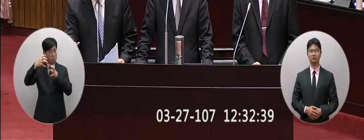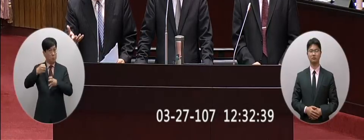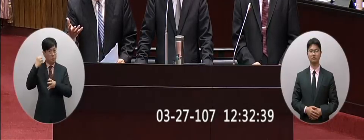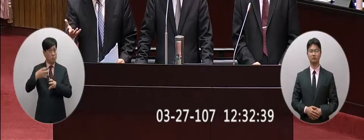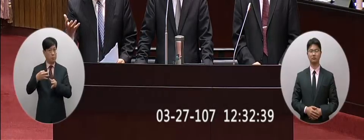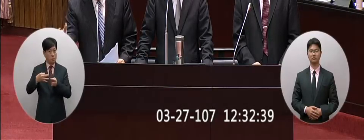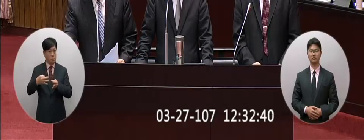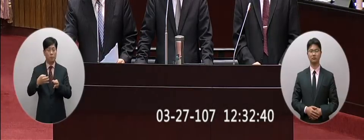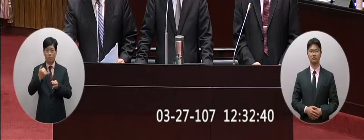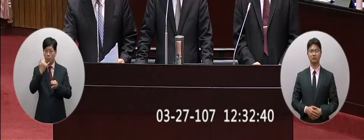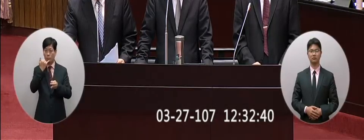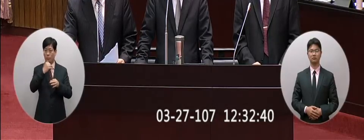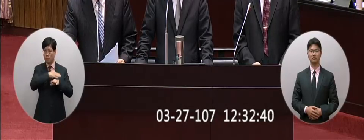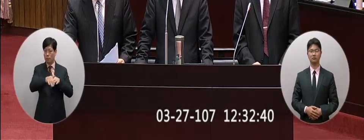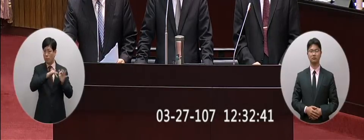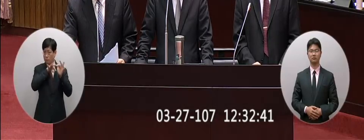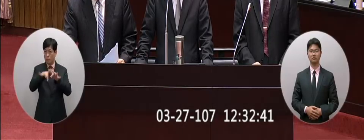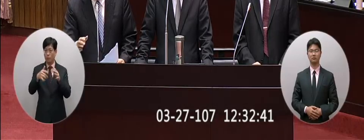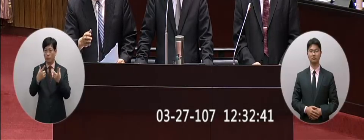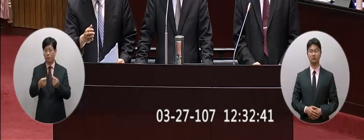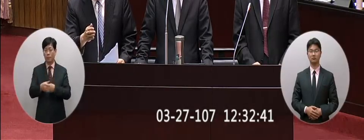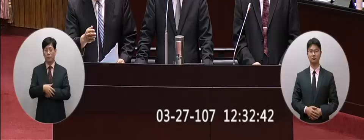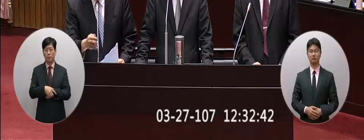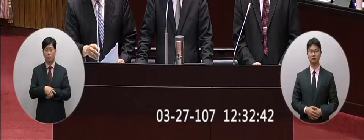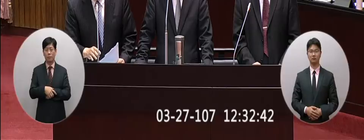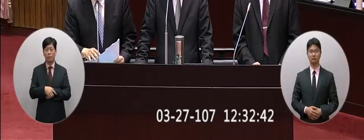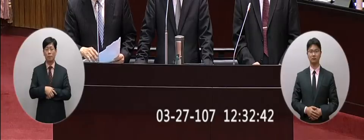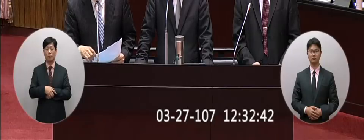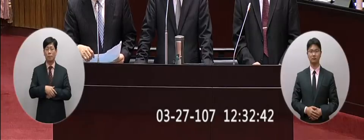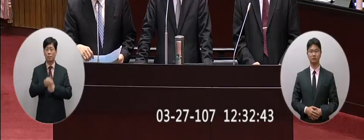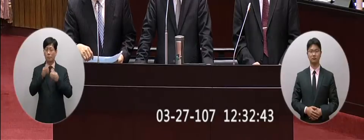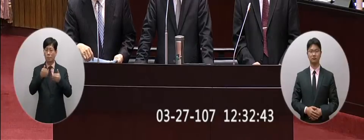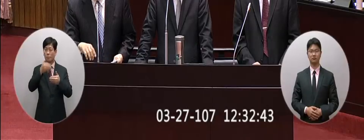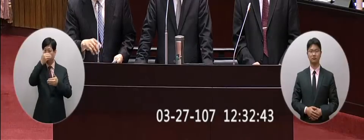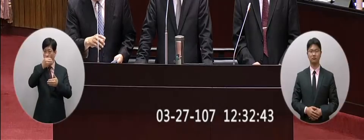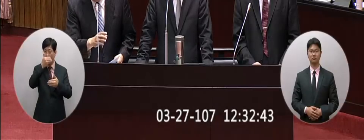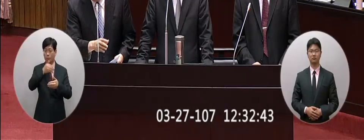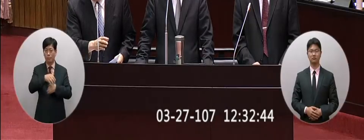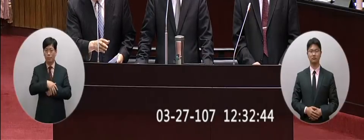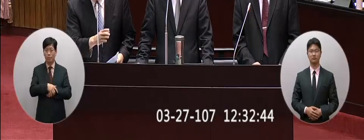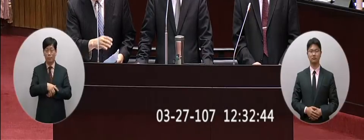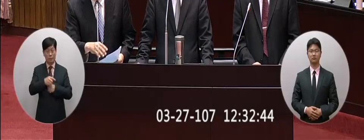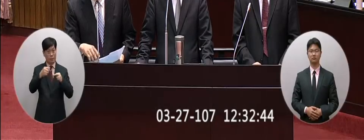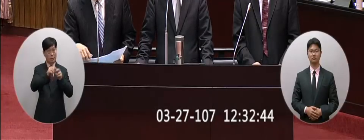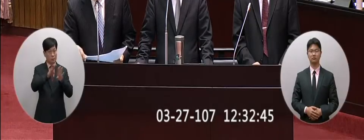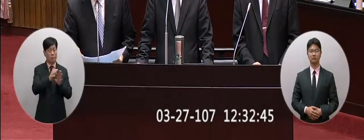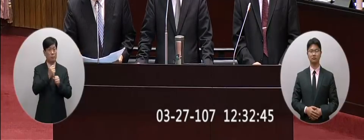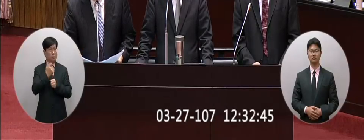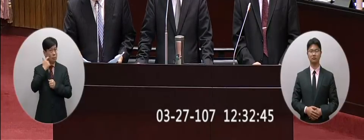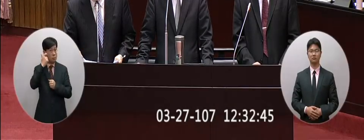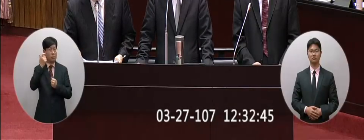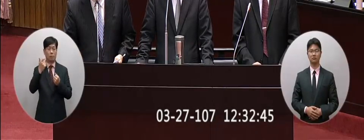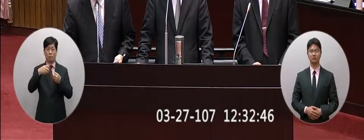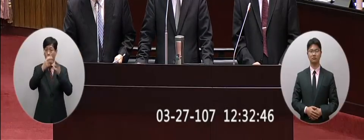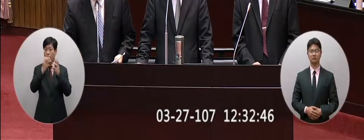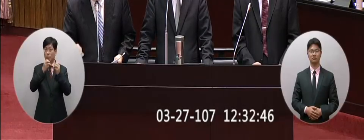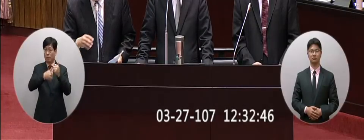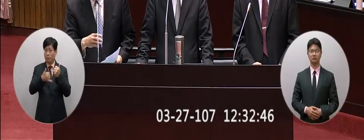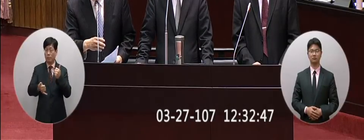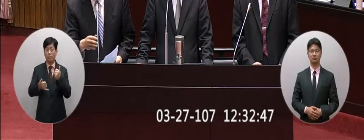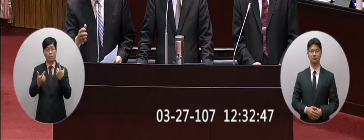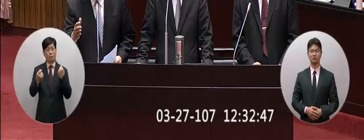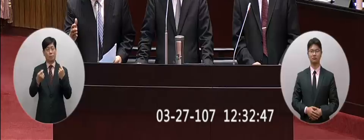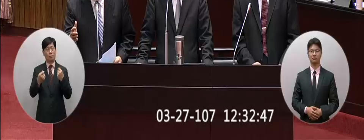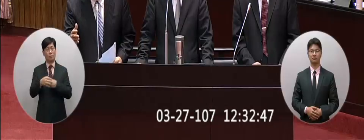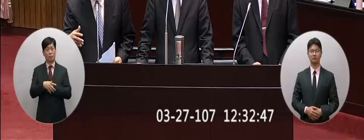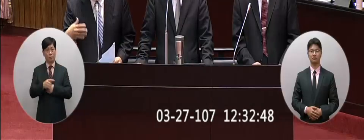念，我们会把这个观念也带进去。那对澎湖跟这个金门跟马祖的话，我想杨委员也